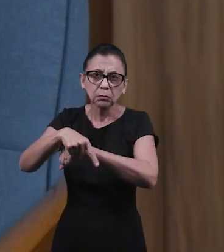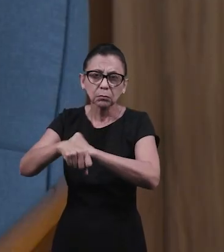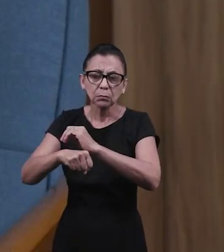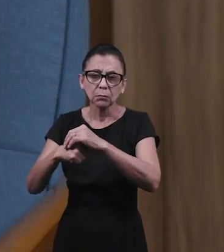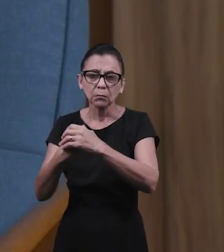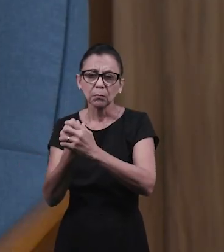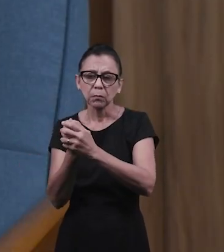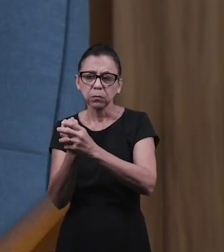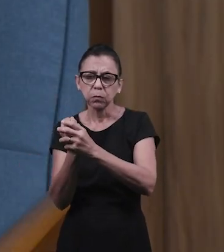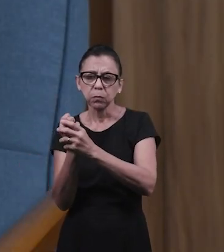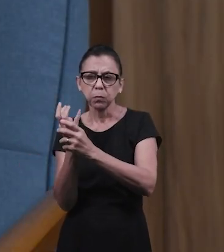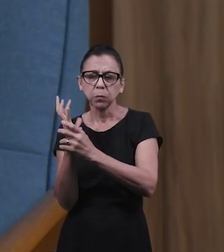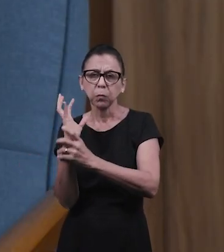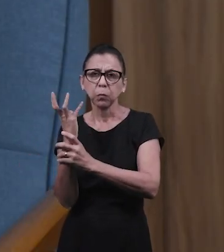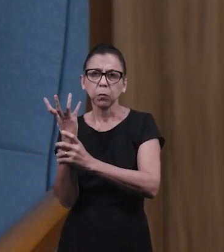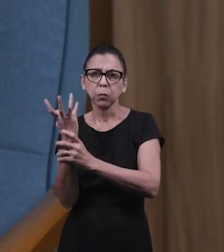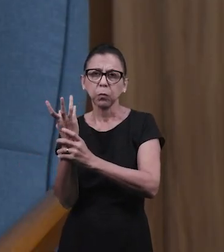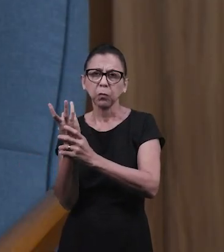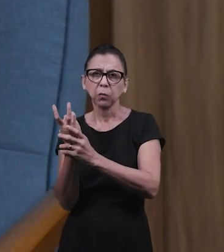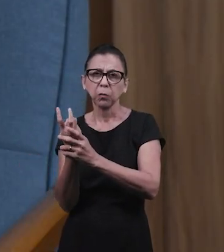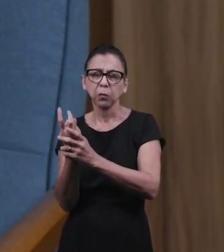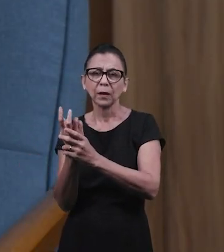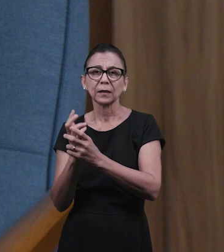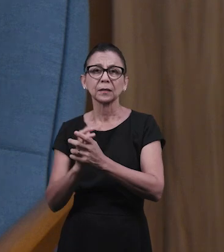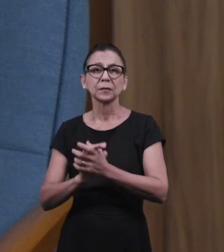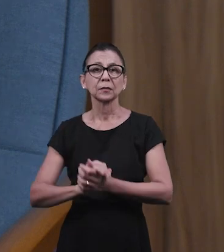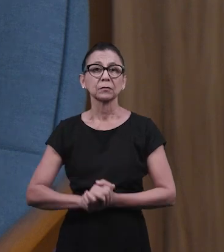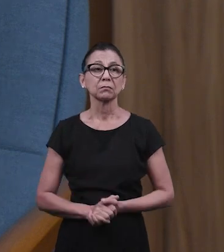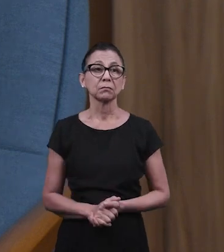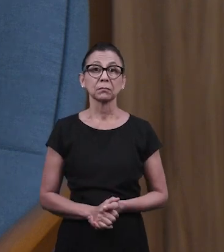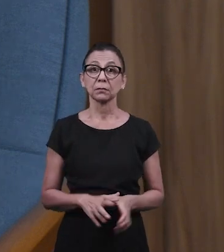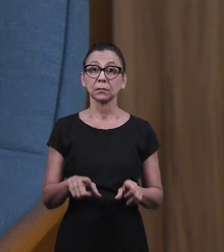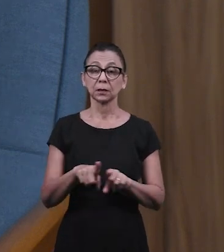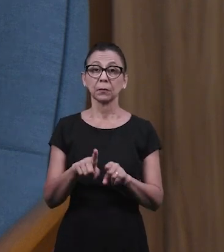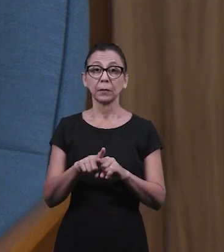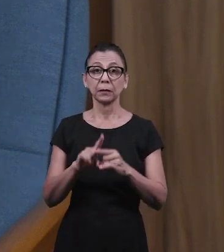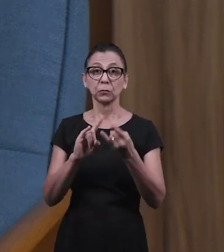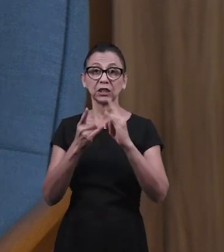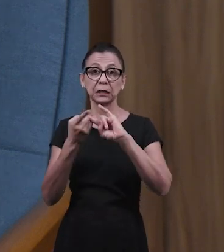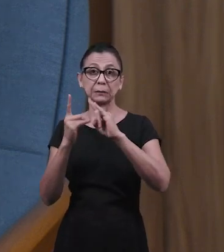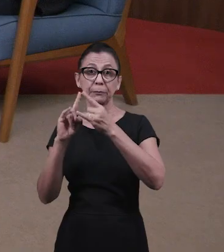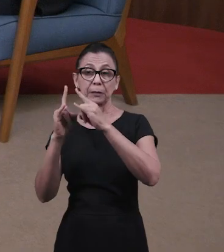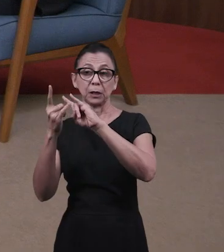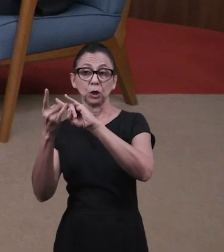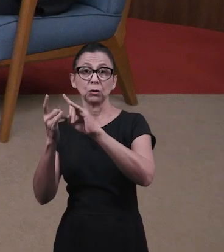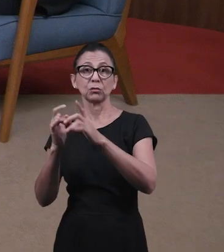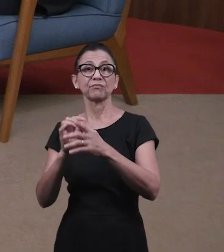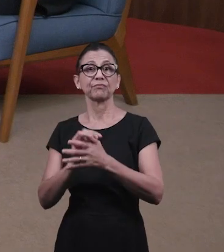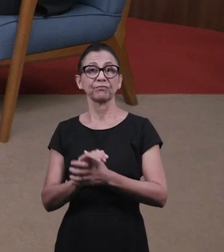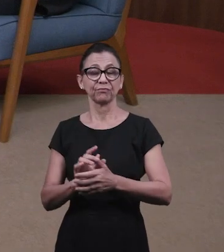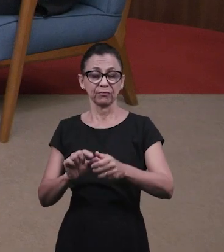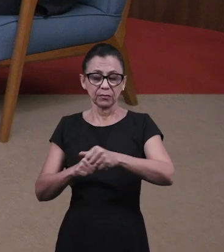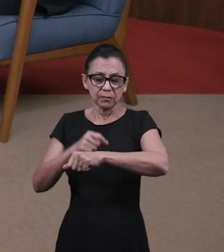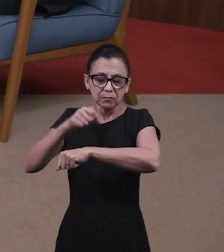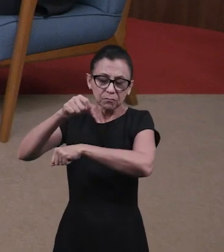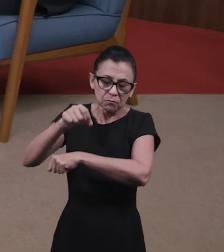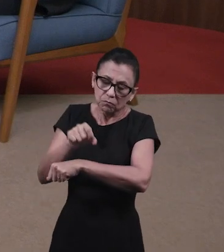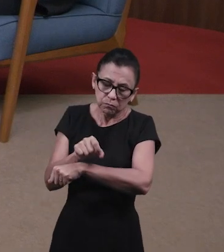il y a aussi ce type de terrain que la Bible parle, que la sémence est tombée entre les épines, qui parle des soins de cette vie, n'est-ce